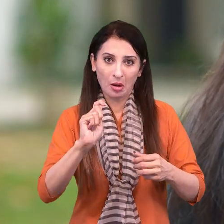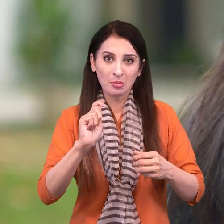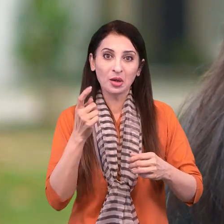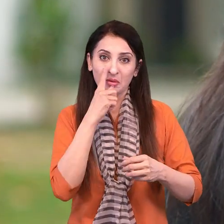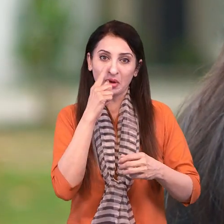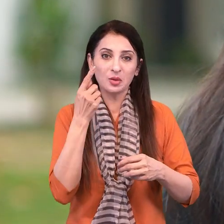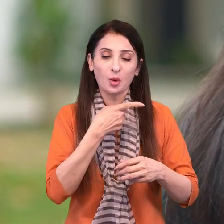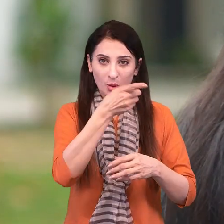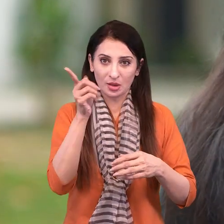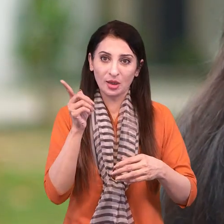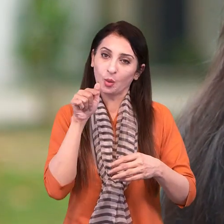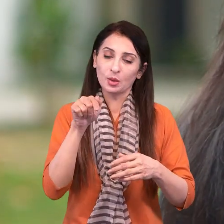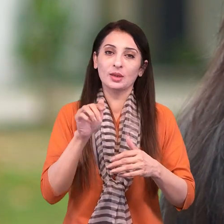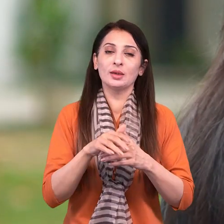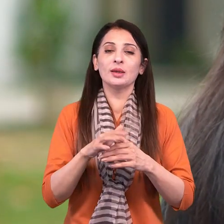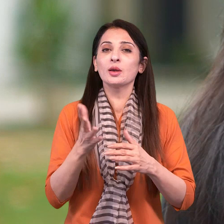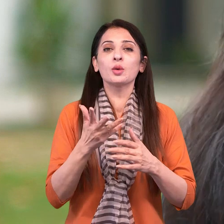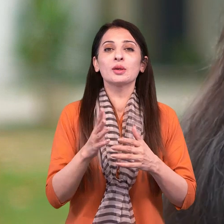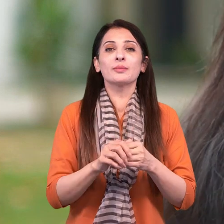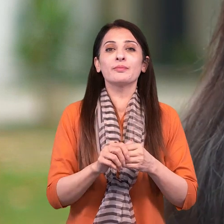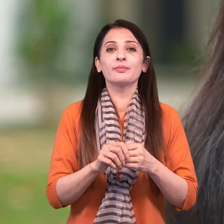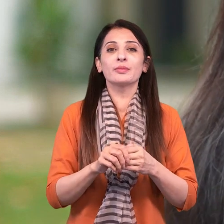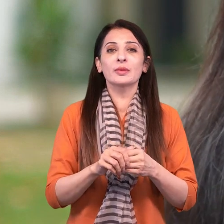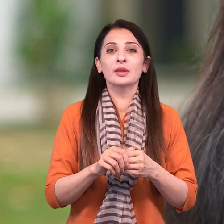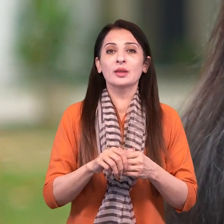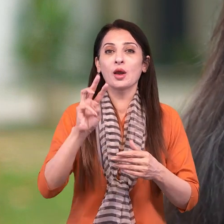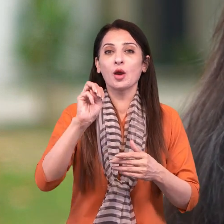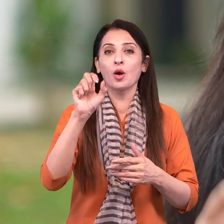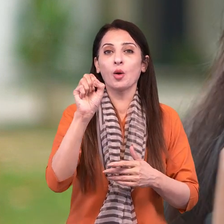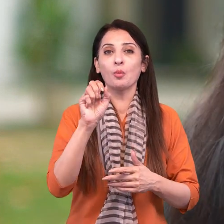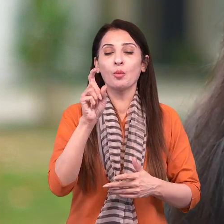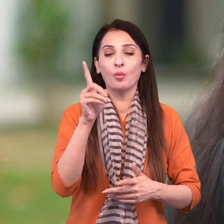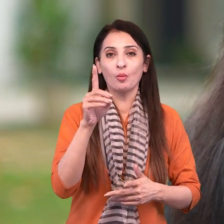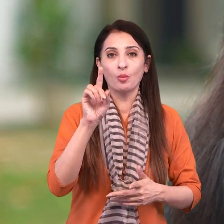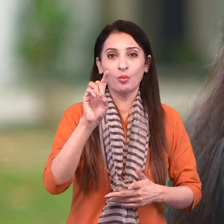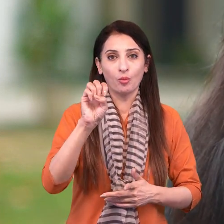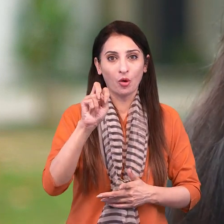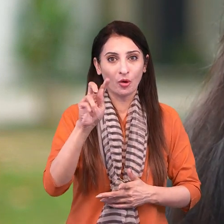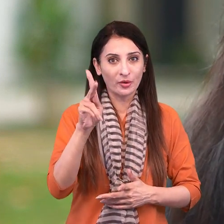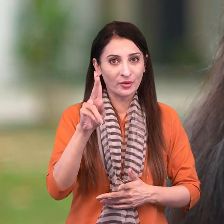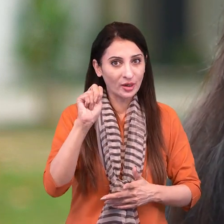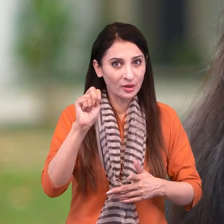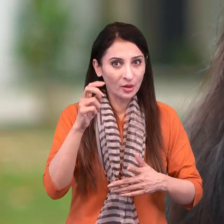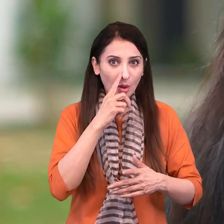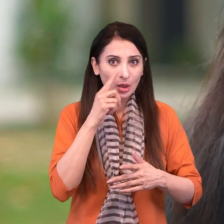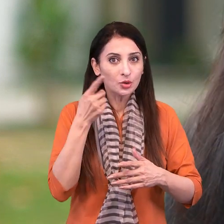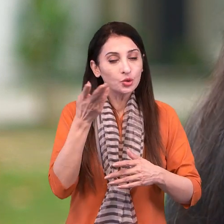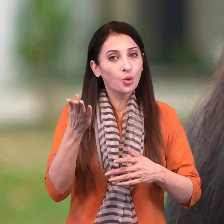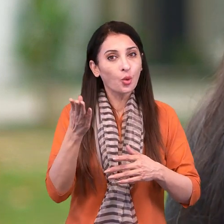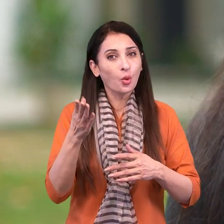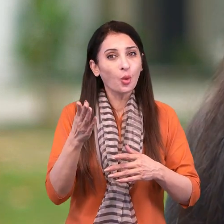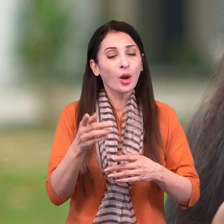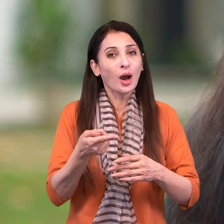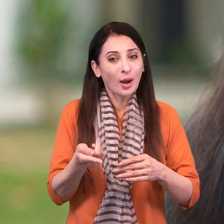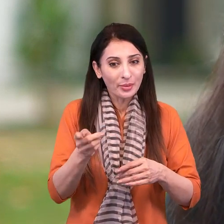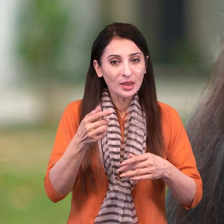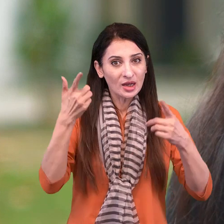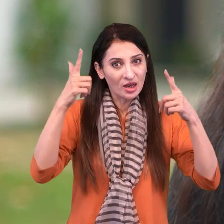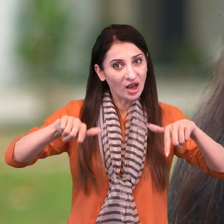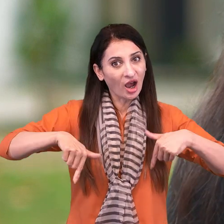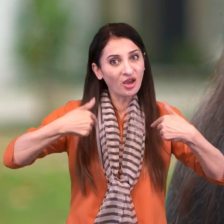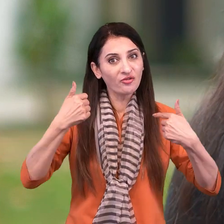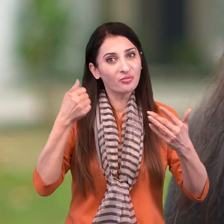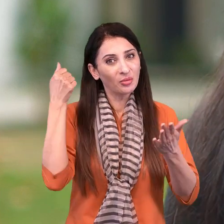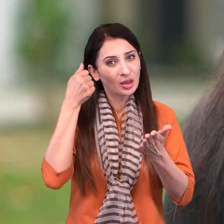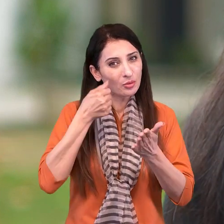हो. Modern woman is anyone who wants to have control over their lives, who want to work hard and be something